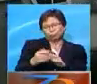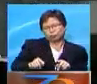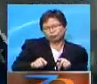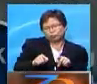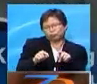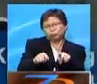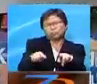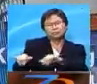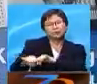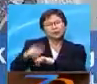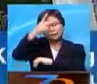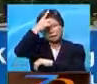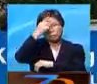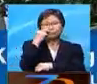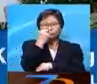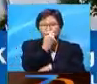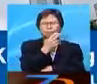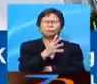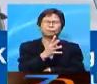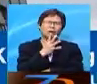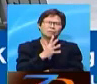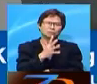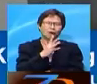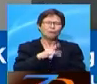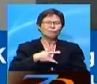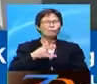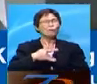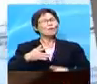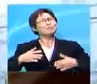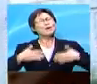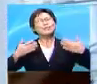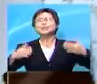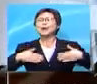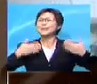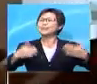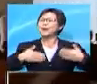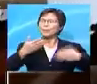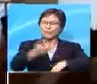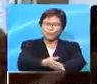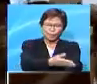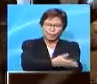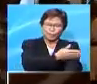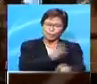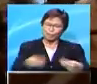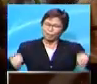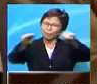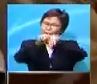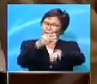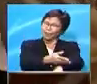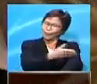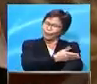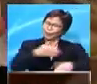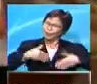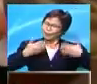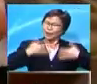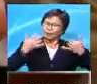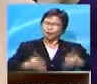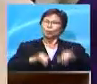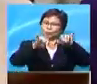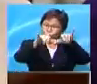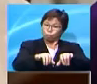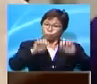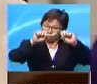Baru dat seri Najib menzahirkan rasa gembira dengan perkembangan Masjid itu yang kini mampu